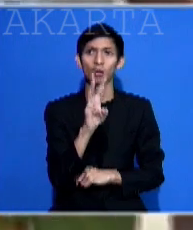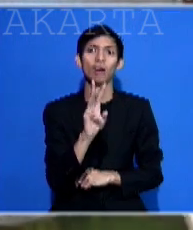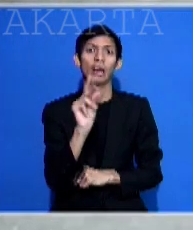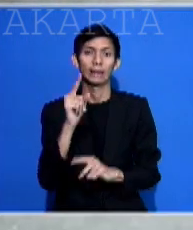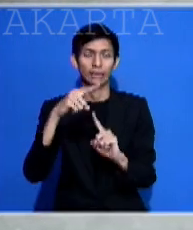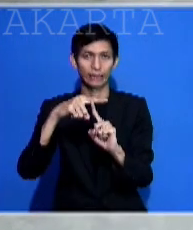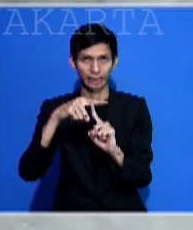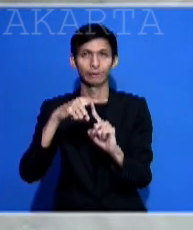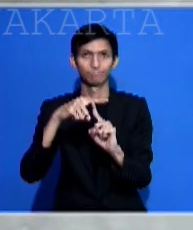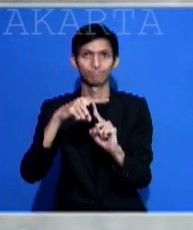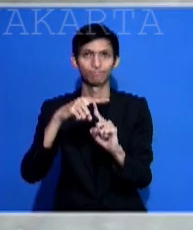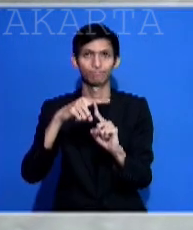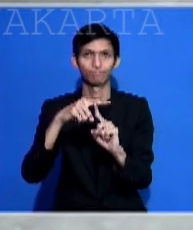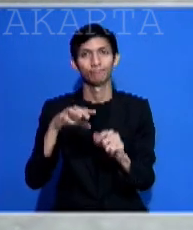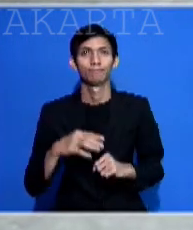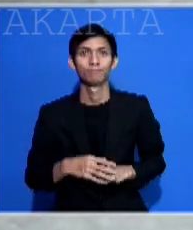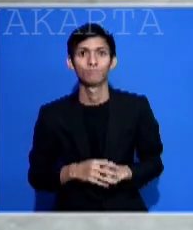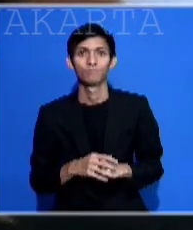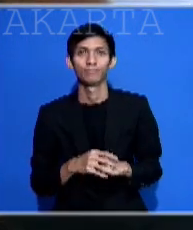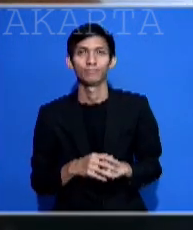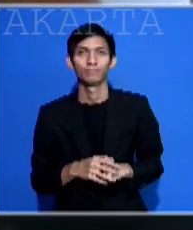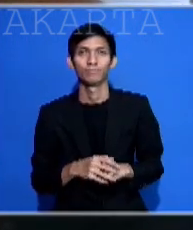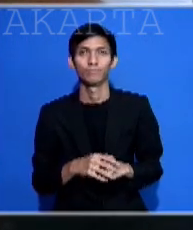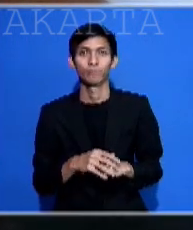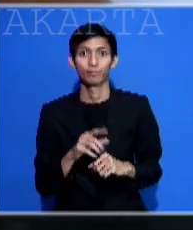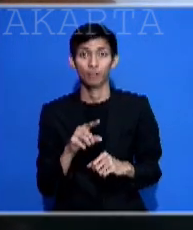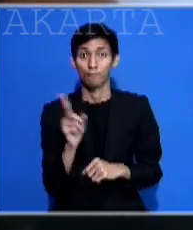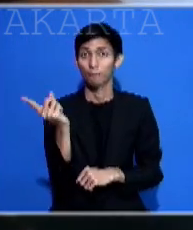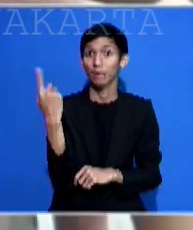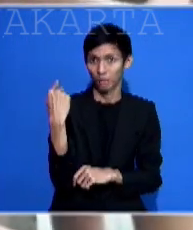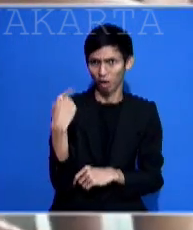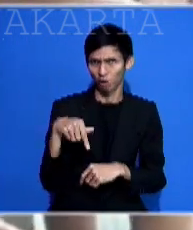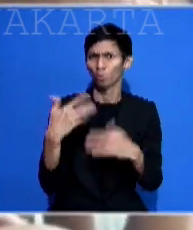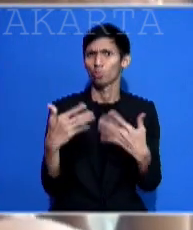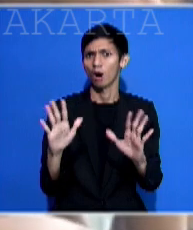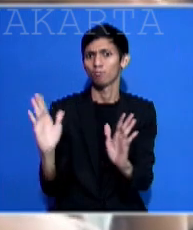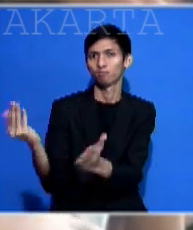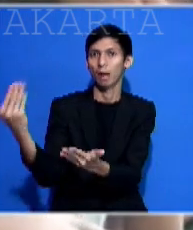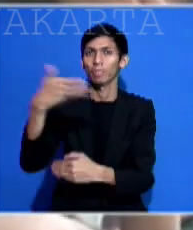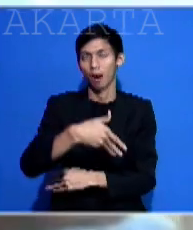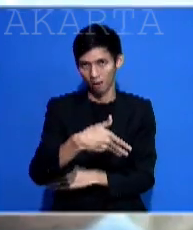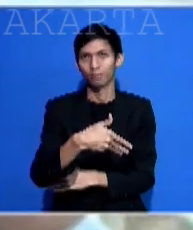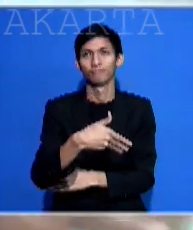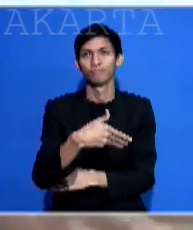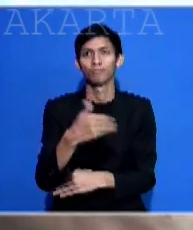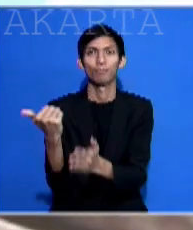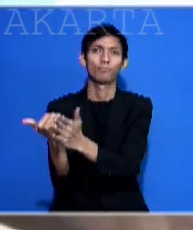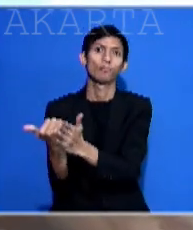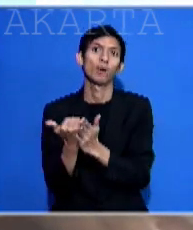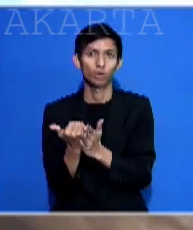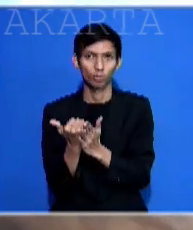oleh petugas dari BPBD kabupaten slan Adapun bahan material sebanyak 20 sak semen merupak uluran tangan dari